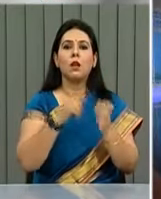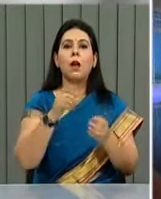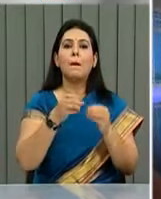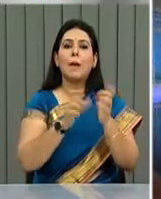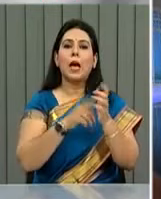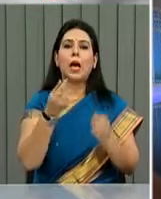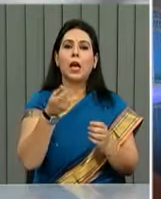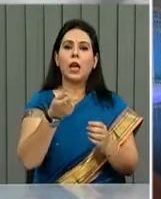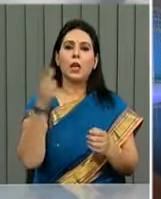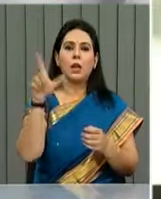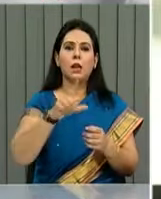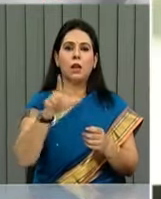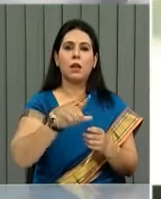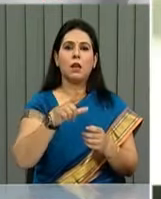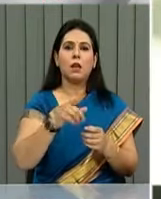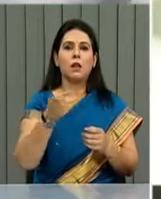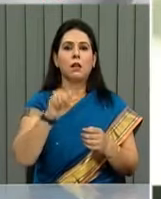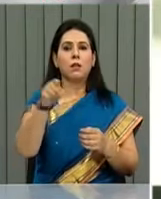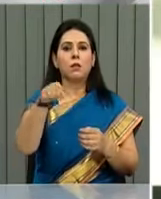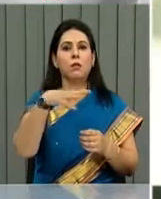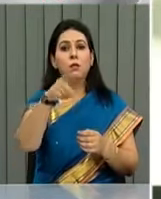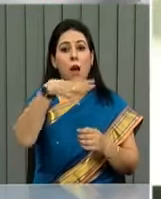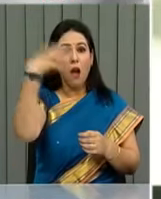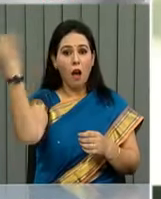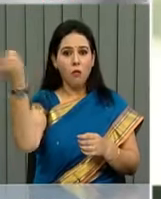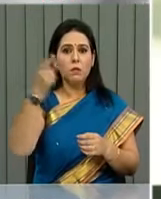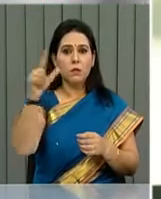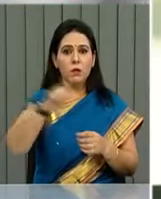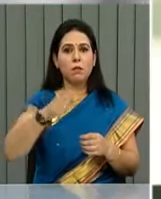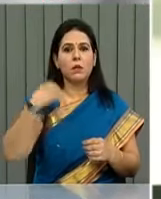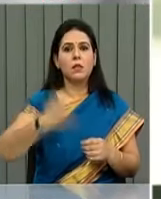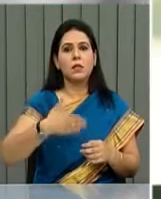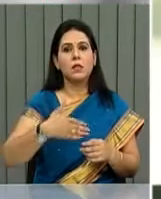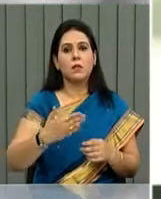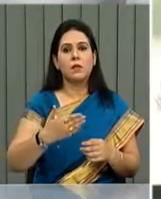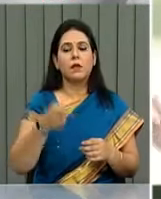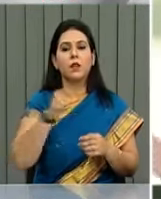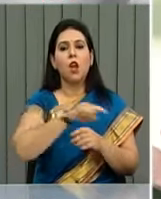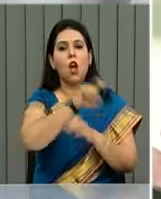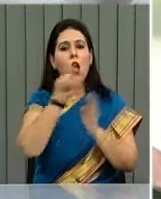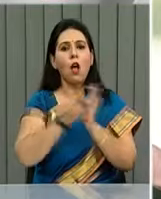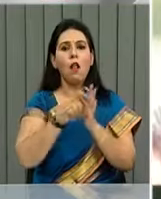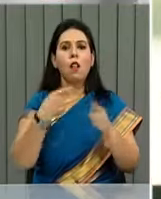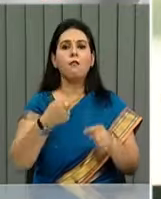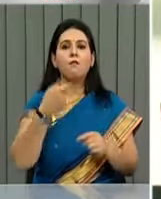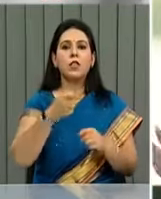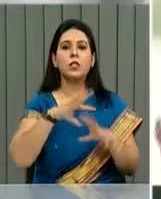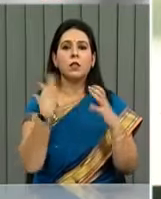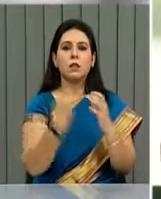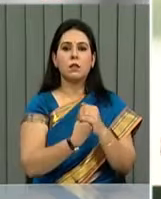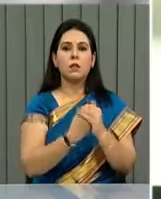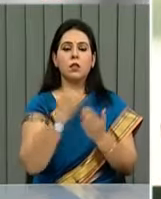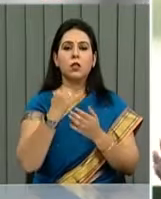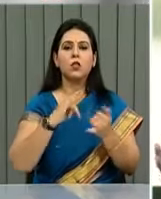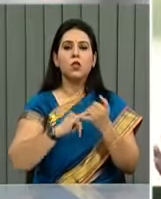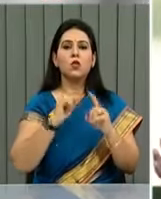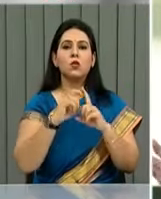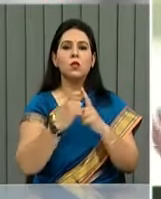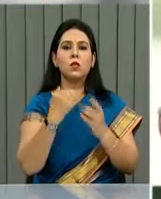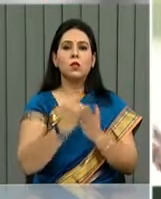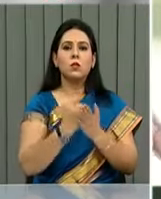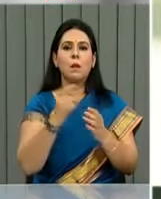पे देंगे, जो आपको मनी लेंडर साहूकार के पास बहुत महंगा लेना पड़ता था। तो पूरी फाइनेंशियल इंक्लूजन और सोशल सिक्योरिटी पैकेज